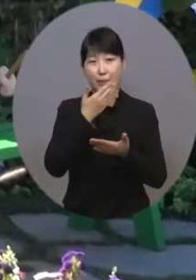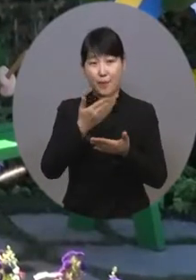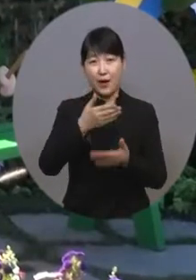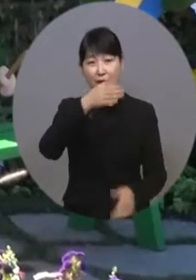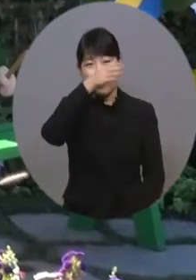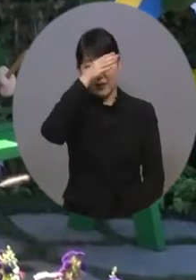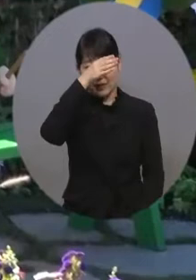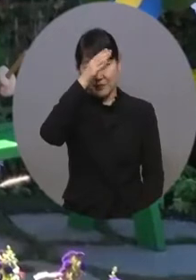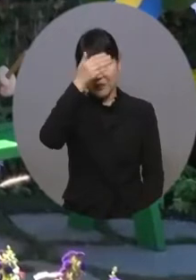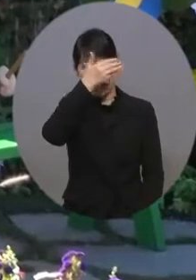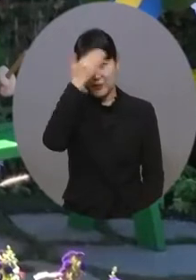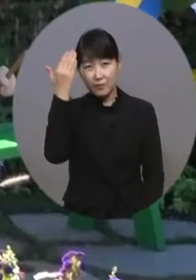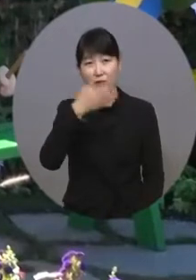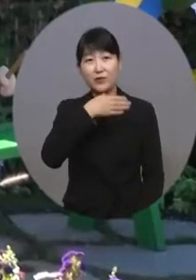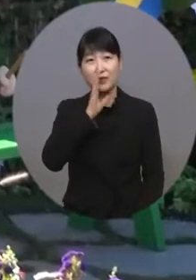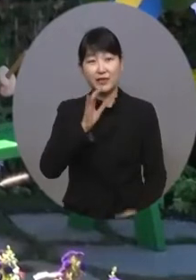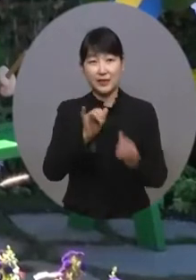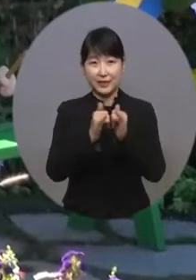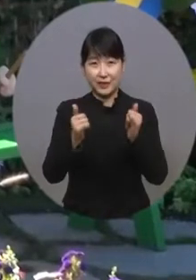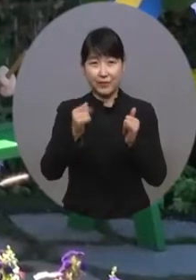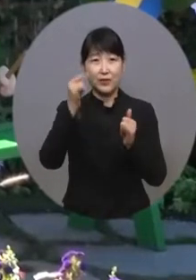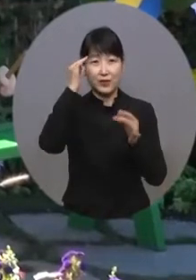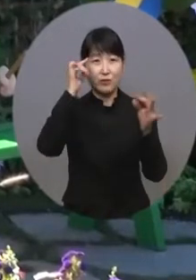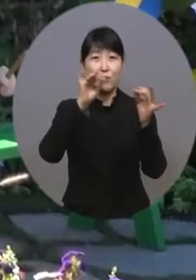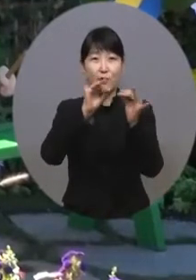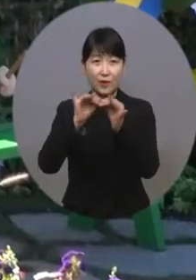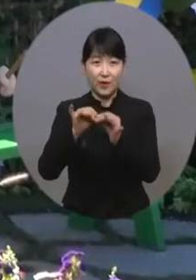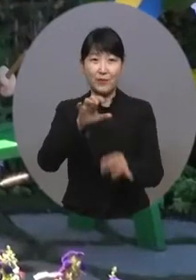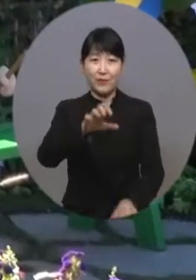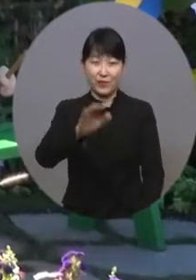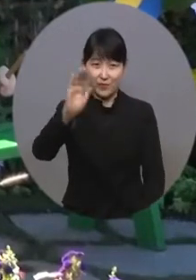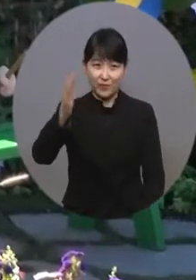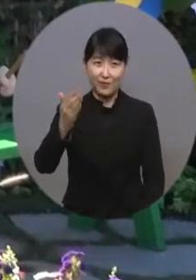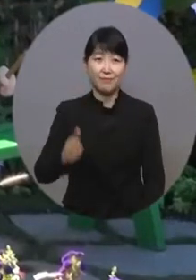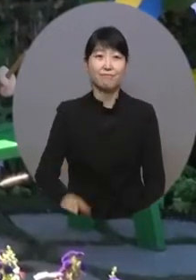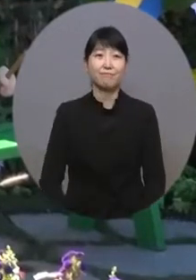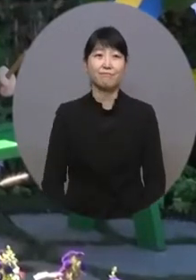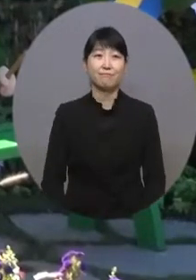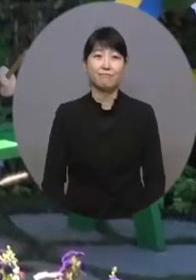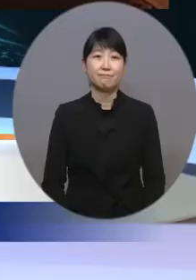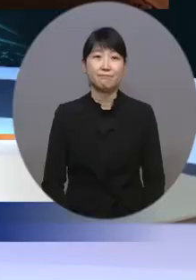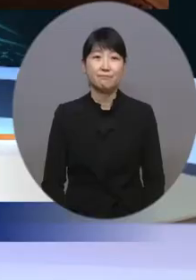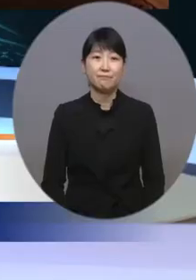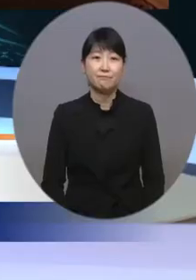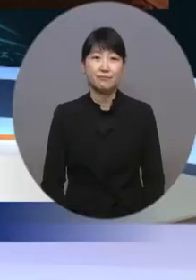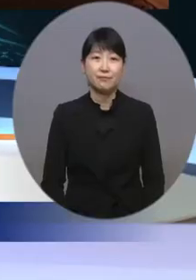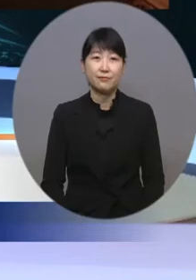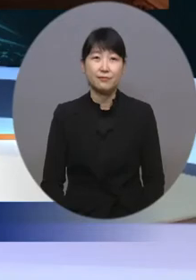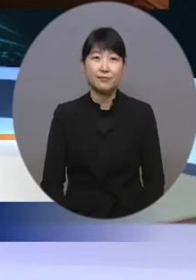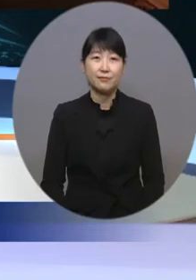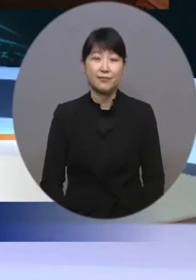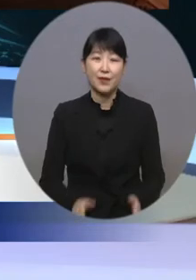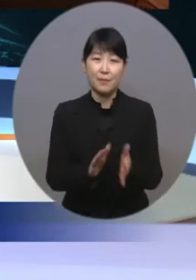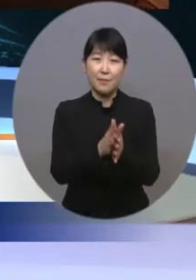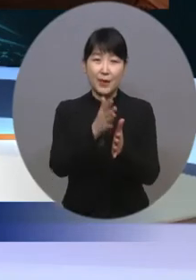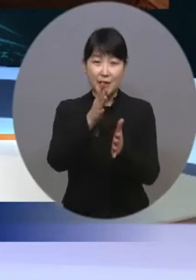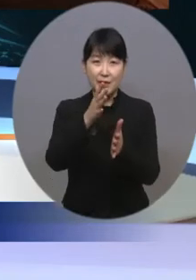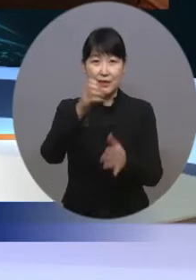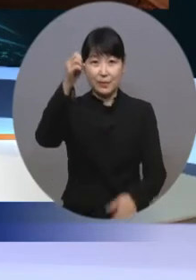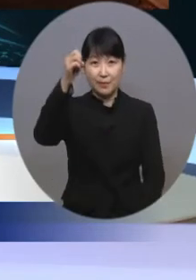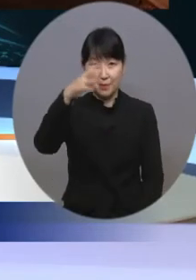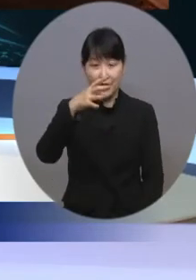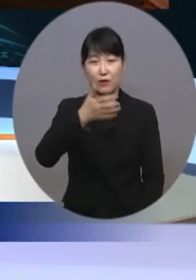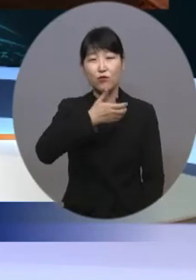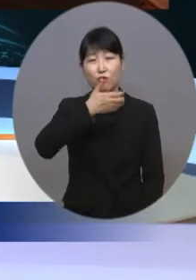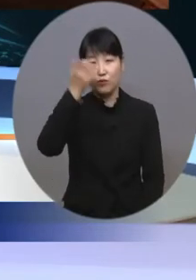축제로 자리매김하기를 기대해봅니다. 복지TV 전북방송 장유진입니다. 반짝이는 빛으로 꿈과